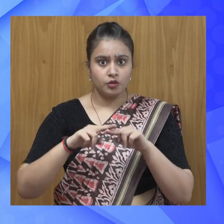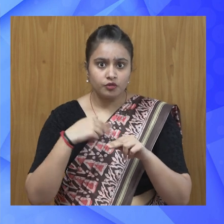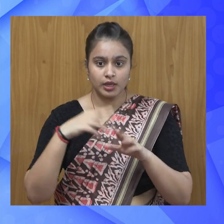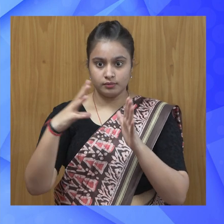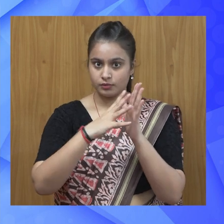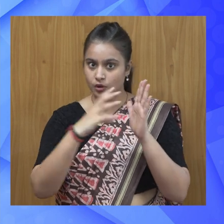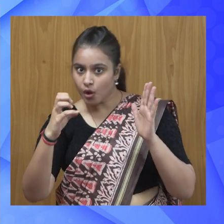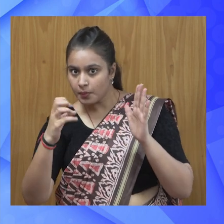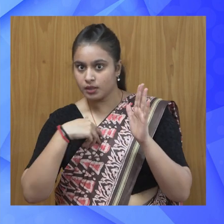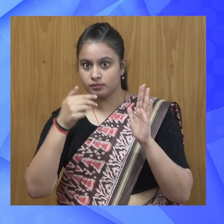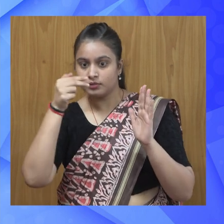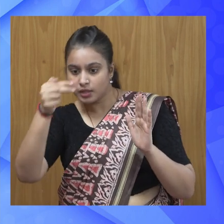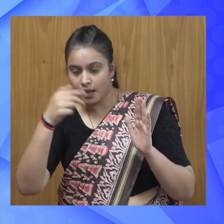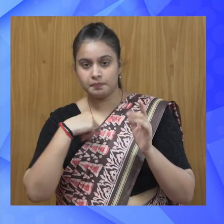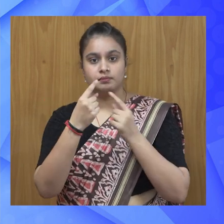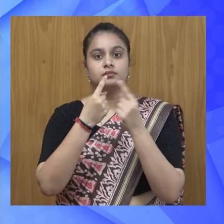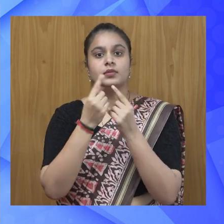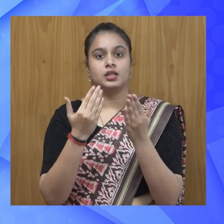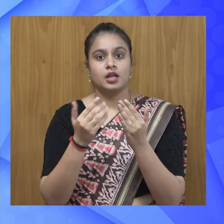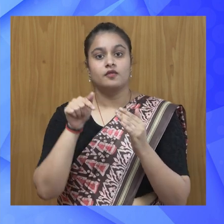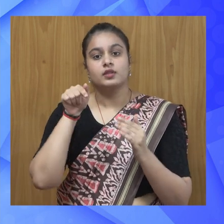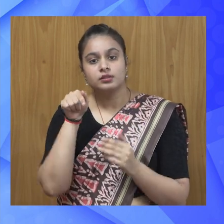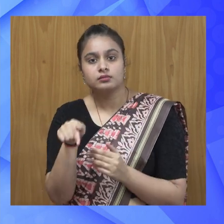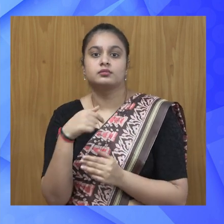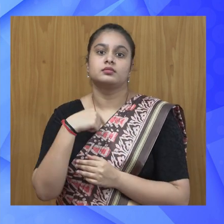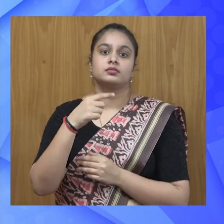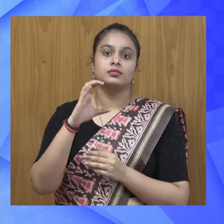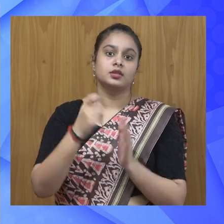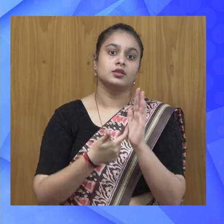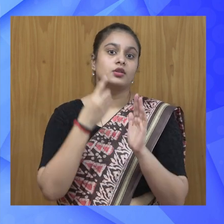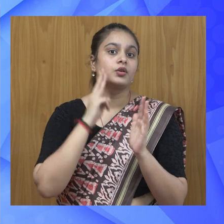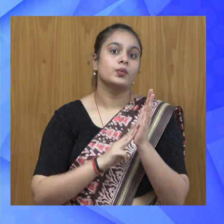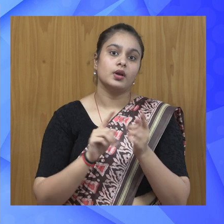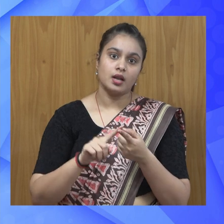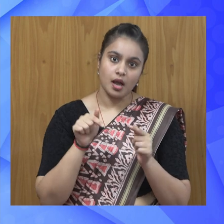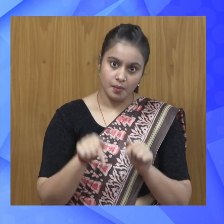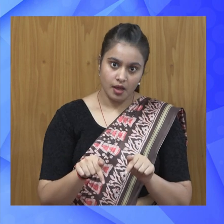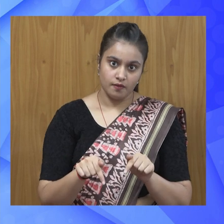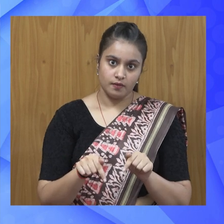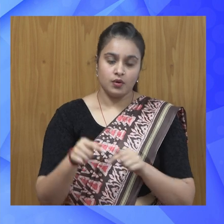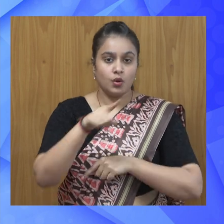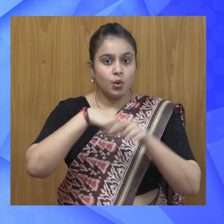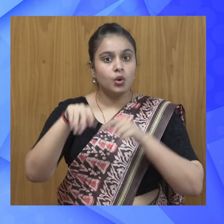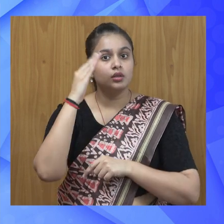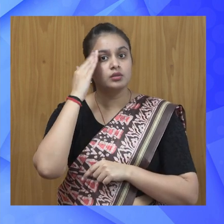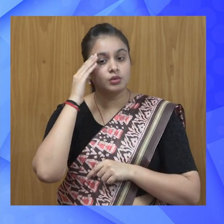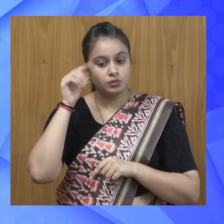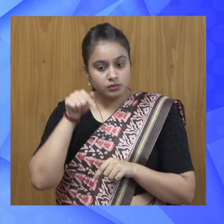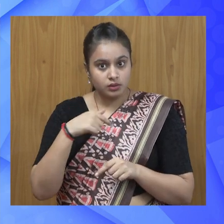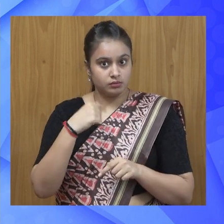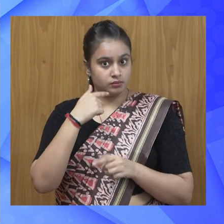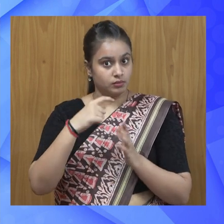करके उसका नाम लेके chat करते हैं किसी से, it is a crime. You must know that कि ये एक